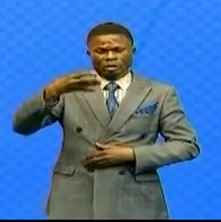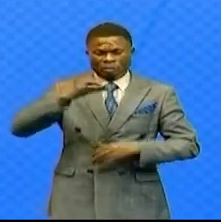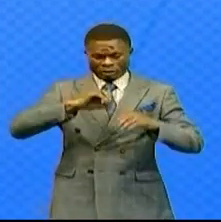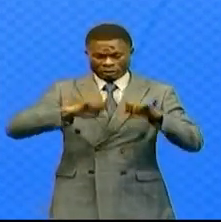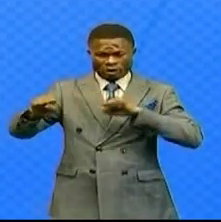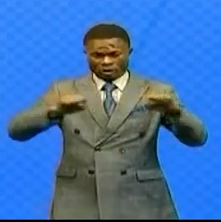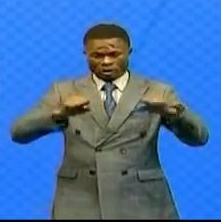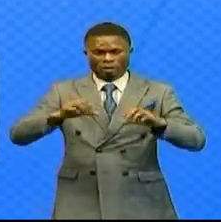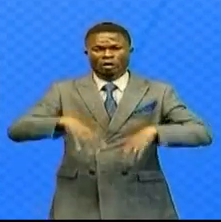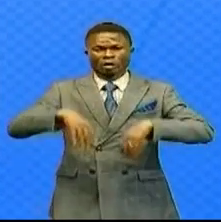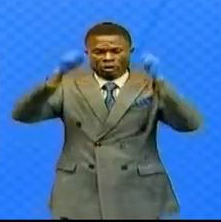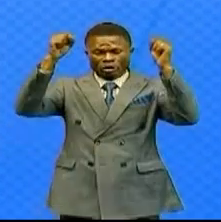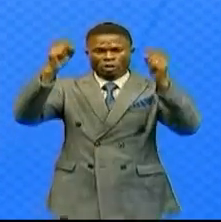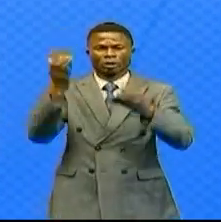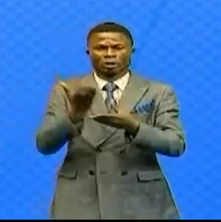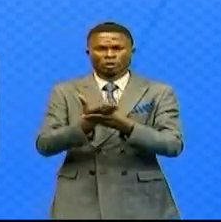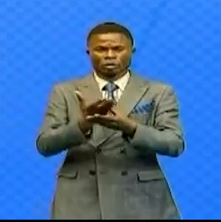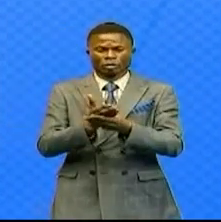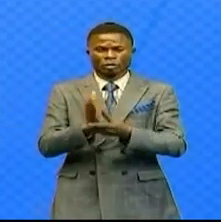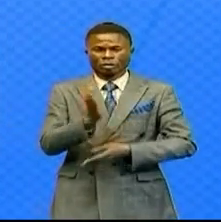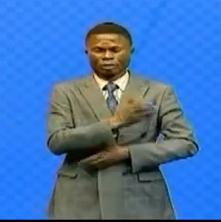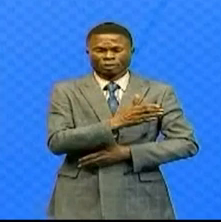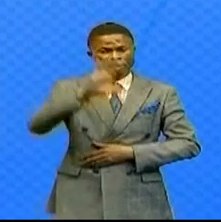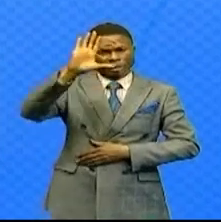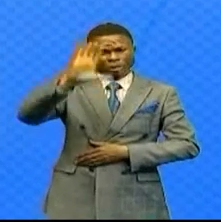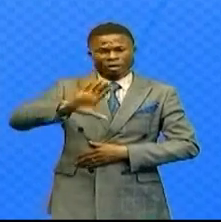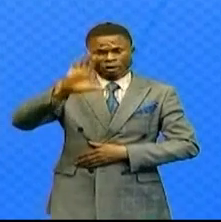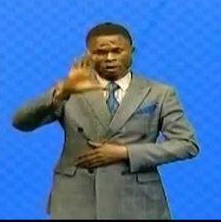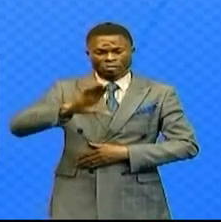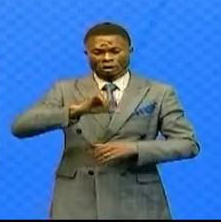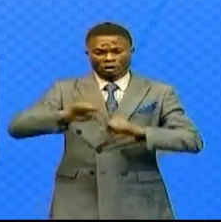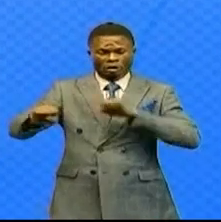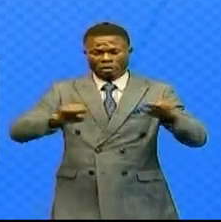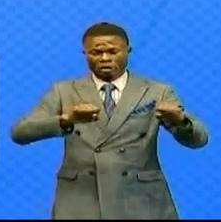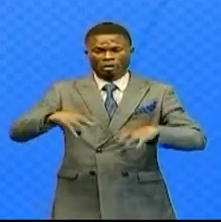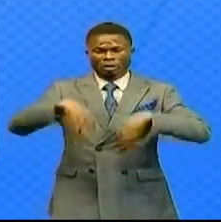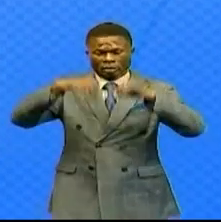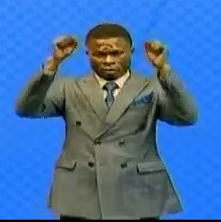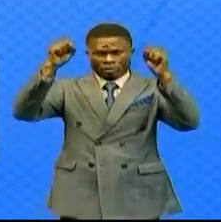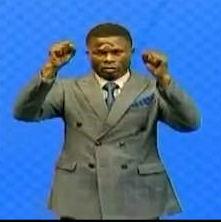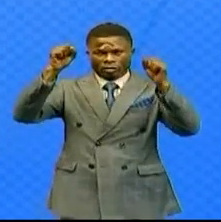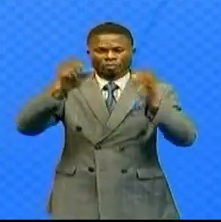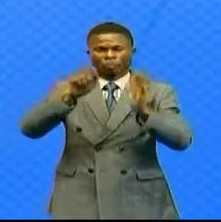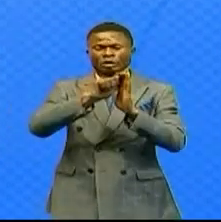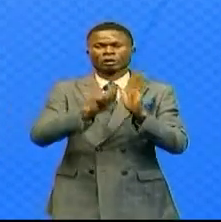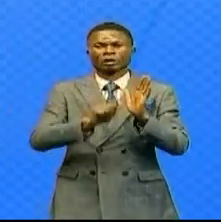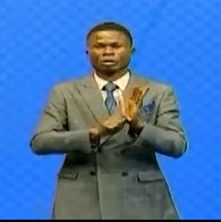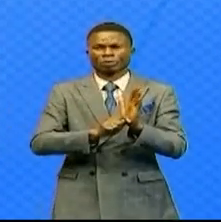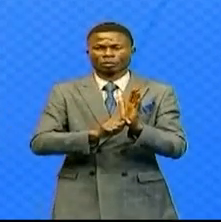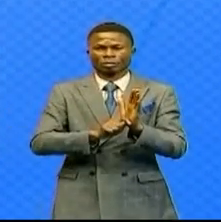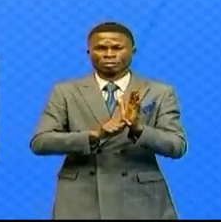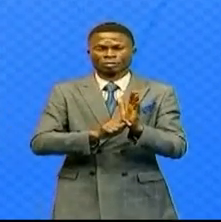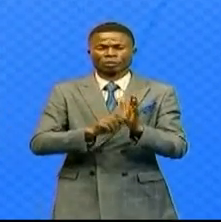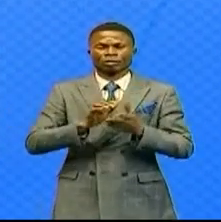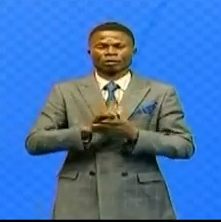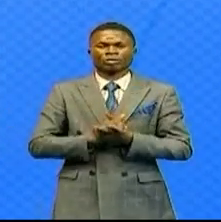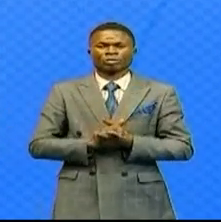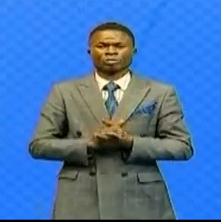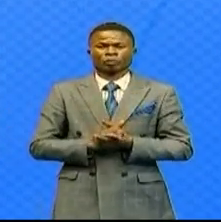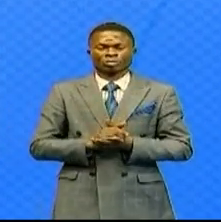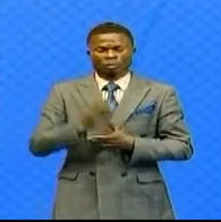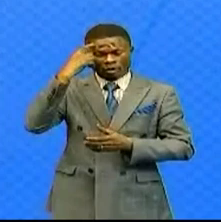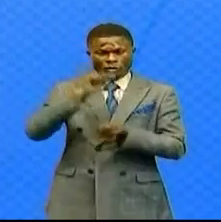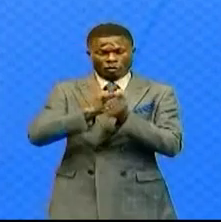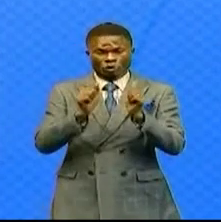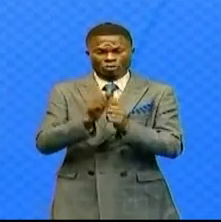Examen et adoption de dossiers. 5. Examen et adoption de textes. Au